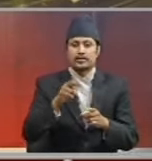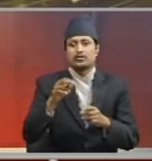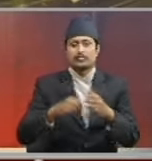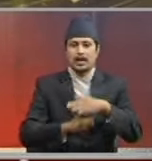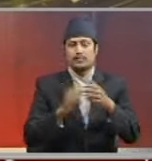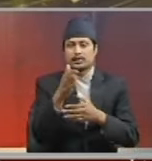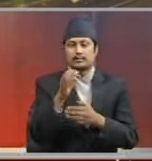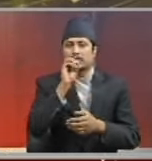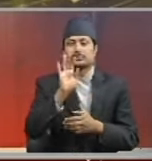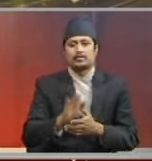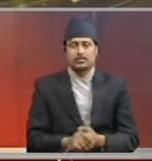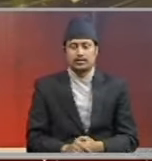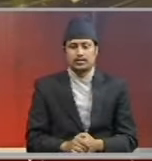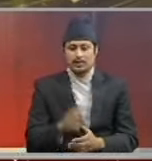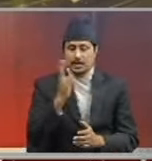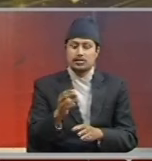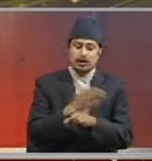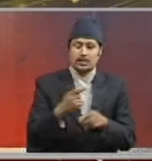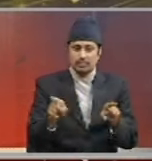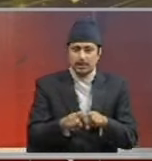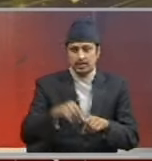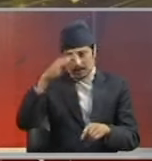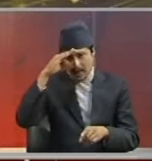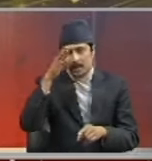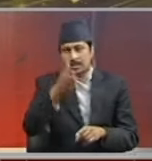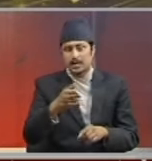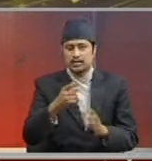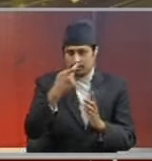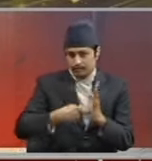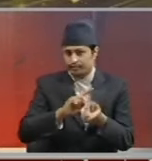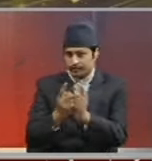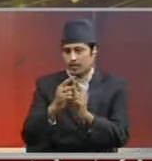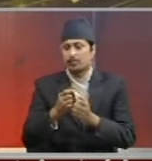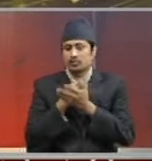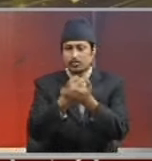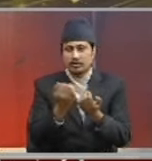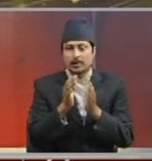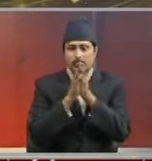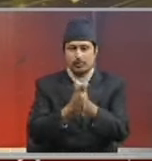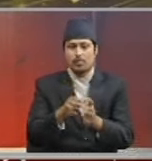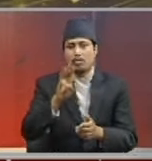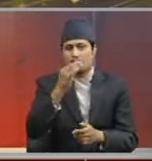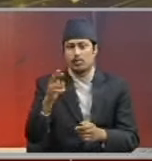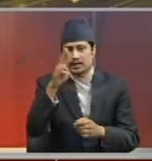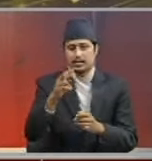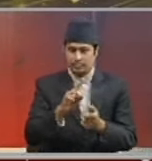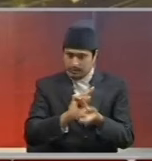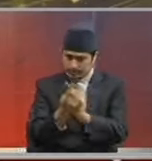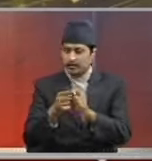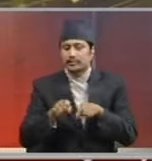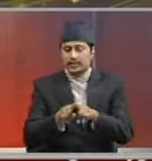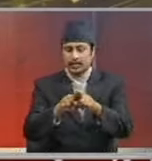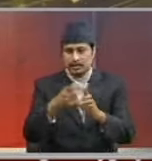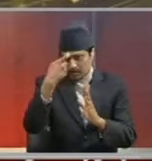प्रधानमन्त्रीले बताएका छन्। यसअघि पनि सरकारले संशोधन प्रस्तावमा सहयोग गर्न आग्रह गर्दा मोर्चाले परिमार्जन सहित